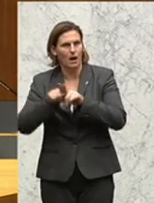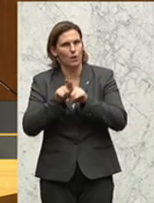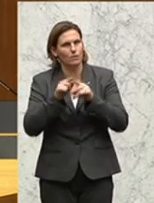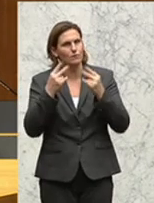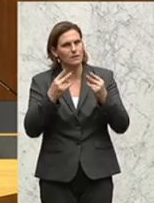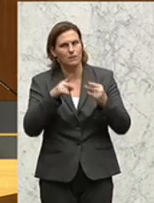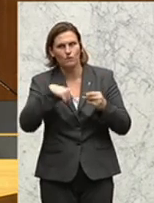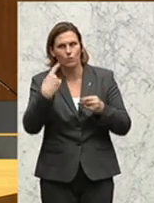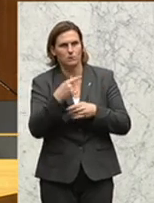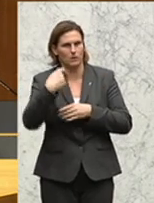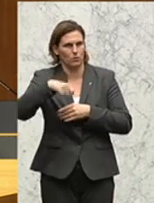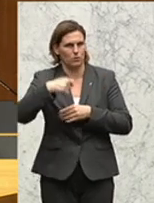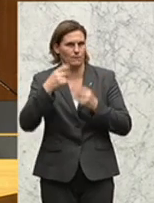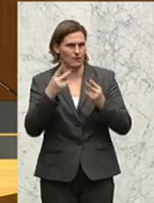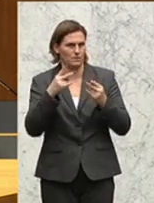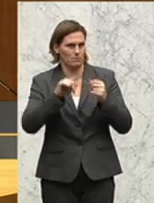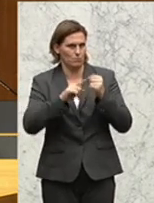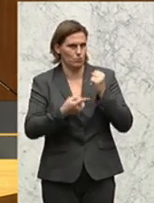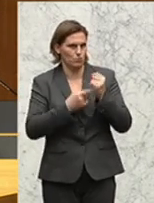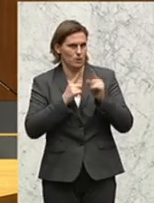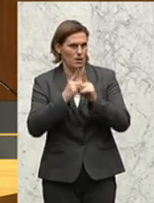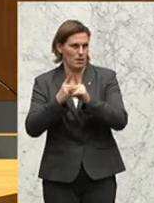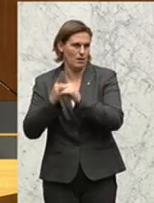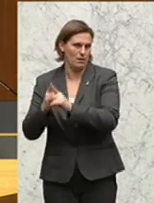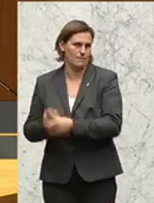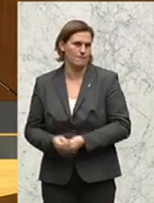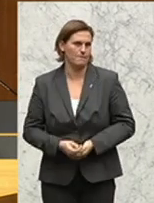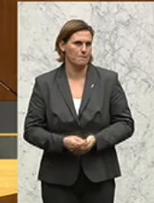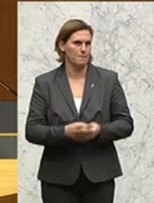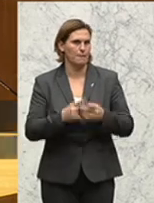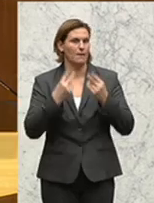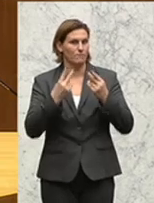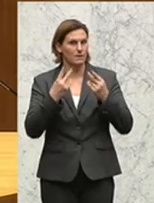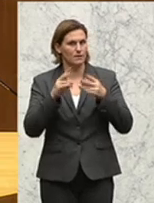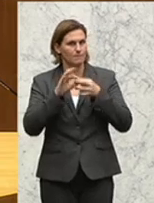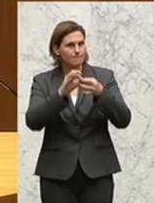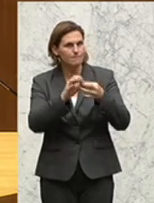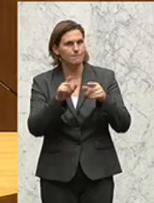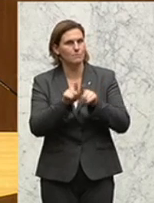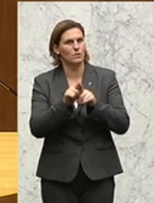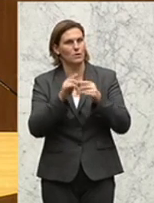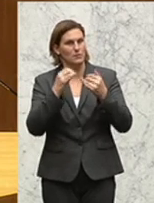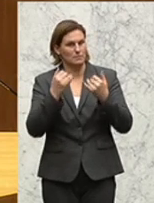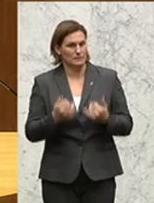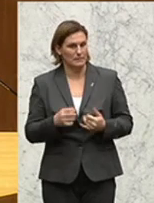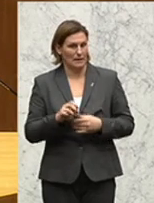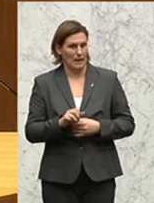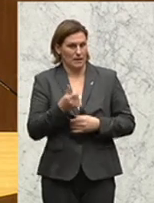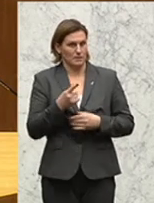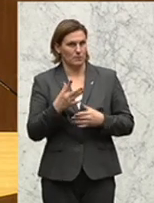dem Budget. Was wichtig ist, glaube ich, in dem Zusammenhang auch zu sagen, ist, dass wir es zum ersten Mal geschafft haben im Budgetausschuss, dass wir